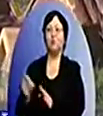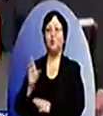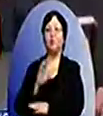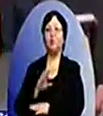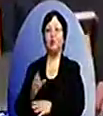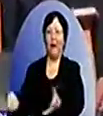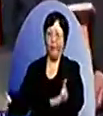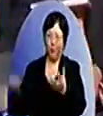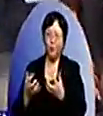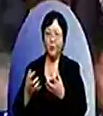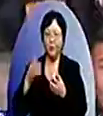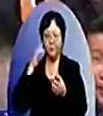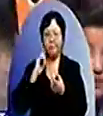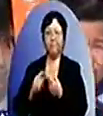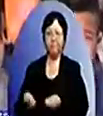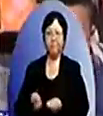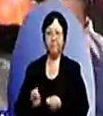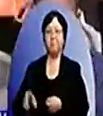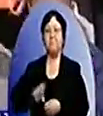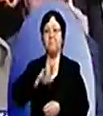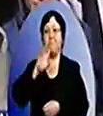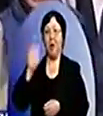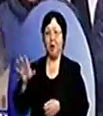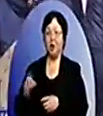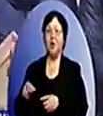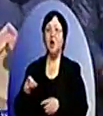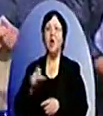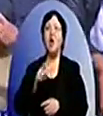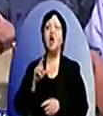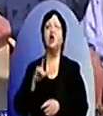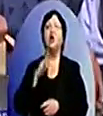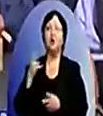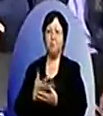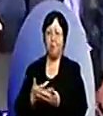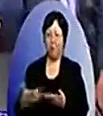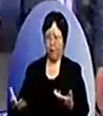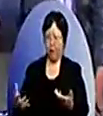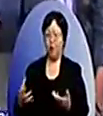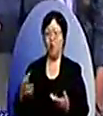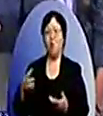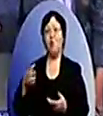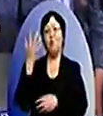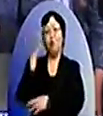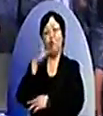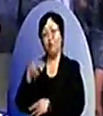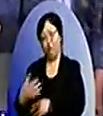тус үзэсгэлэнд ирснээр байгальд байдаг энгийн материалыг ашиглан хэрхэн шууны үр бүтээж